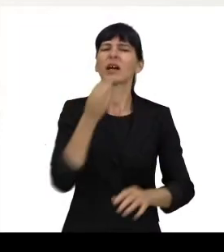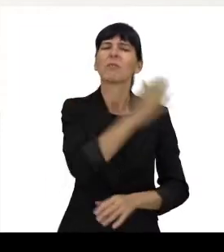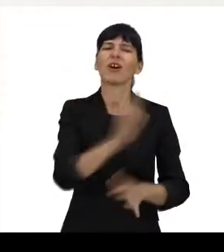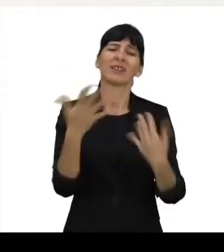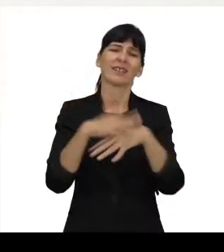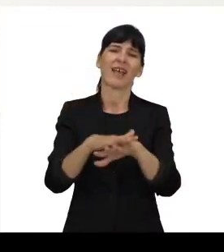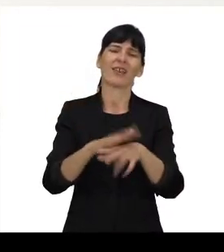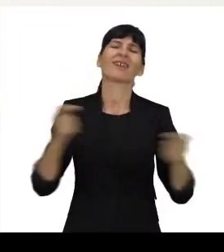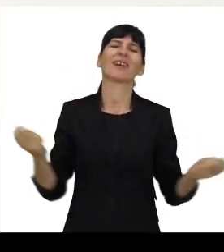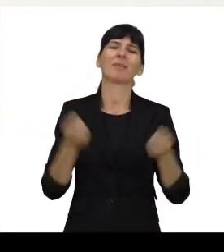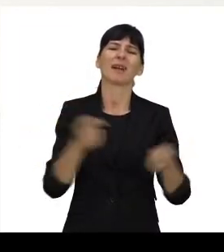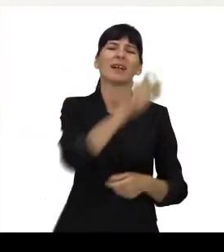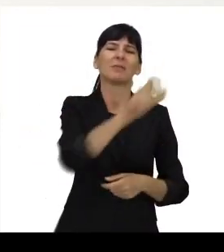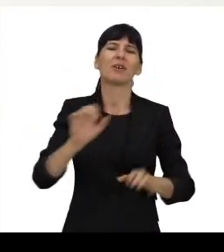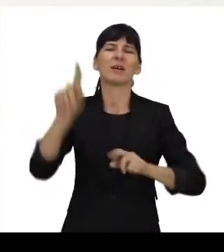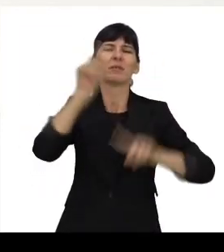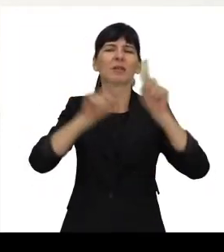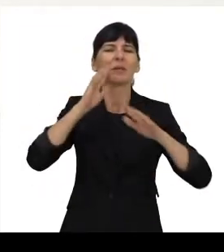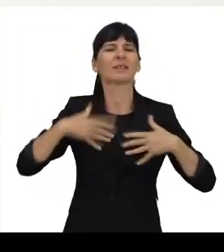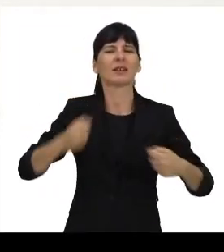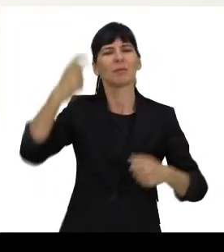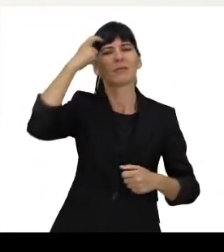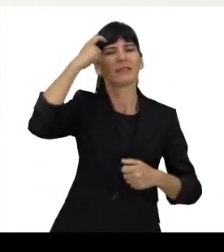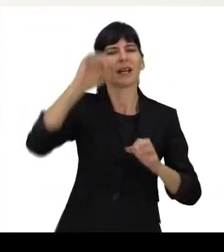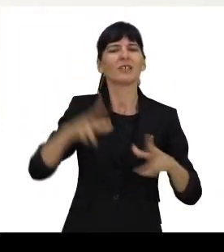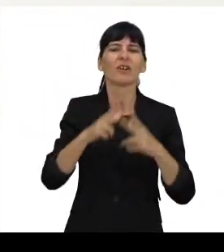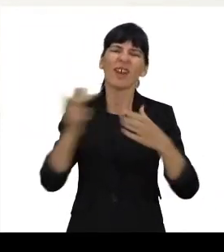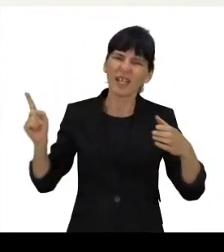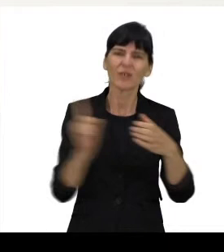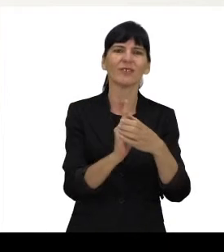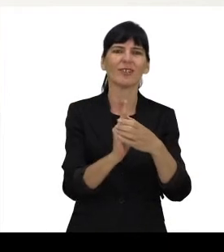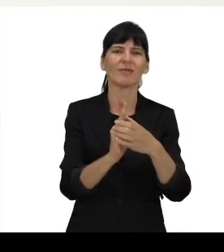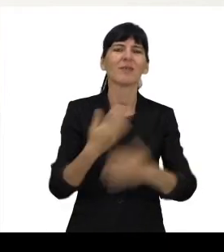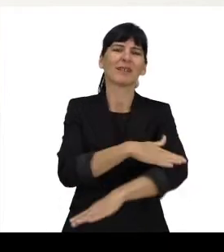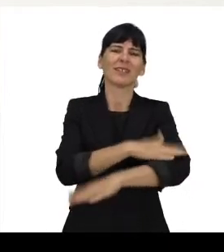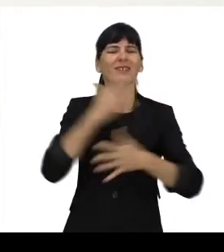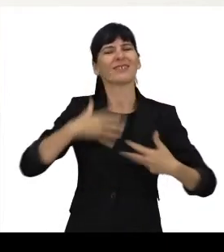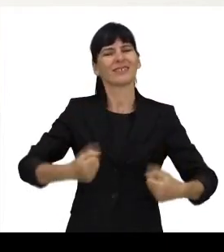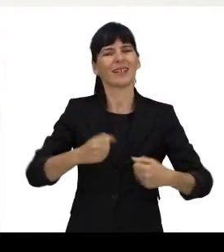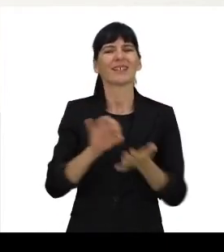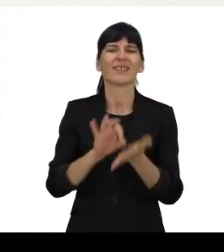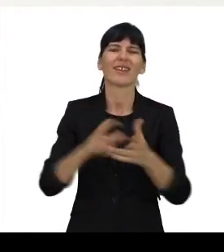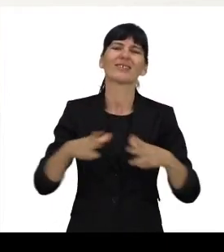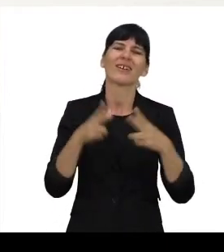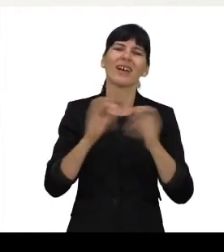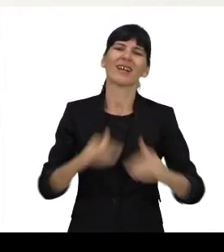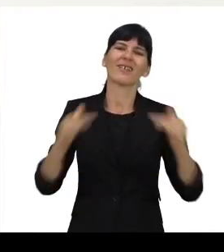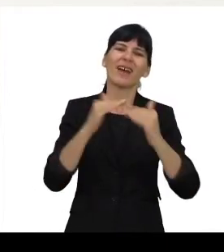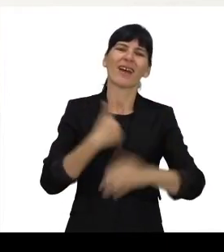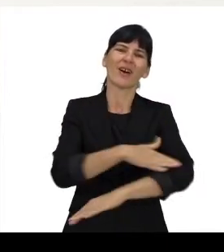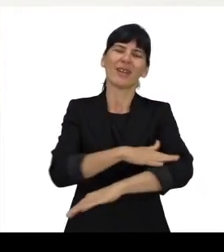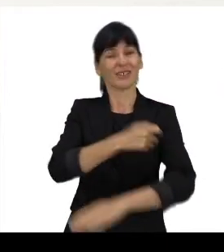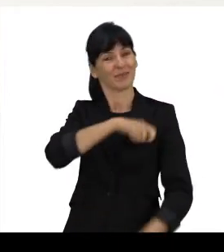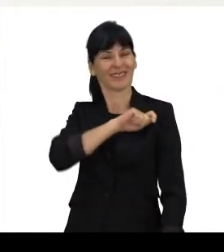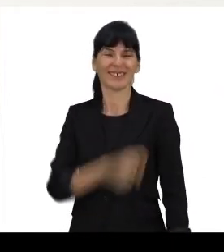siempre es la mejor respuesta. Campaña por la inclusión social de las personas con problemas de salud mental. Ministerio de Sanidad, Servicios Sociales e